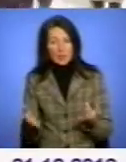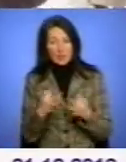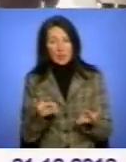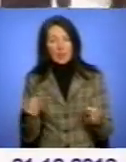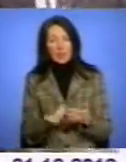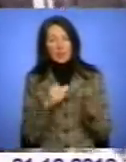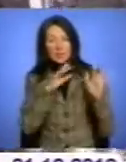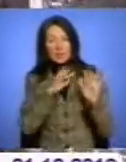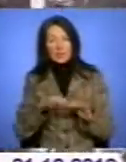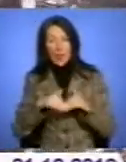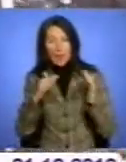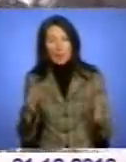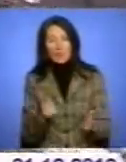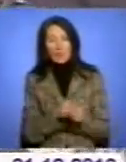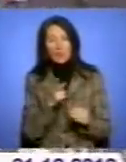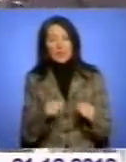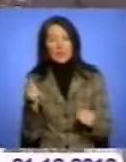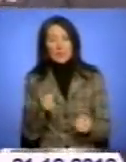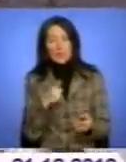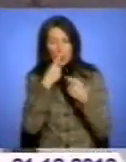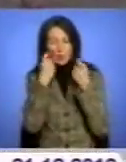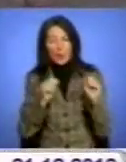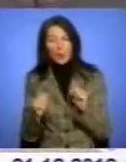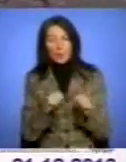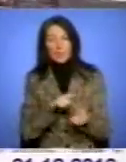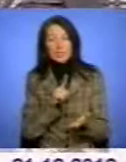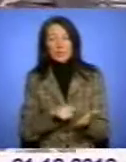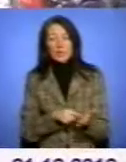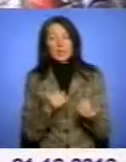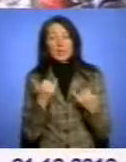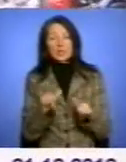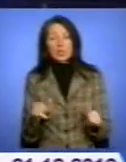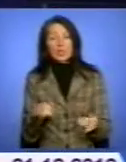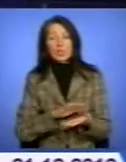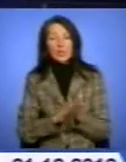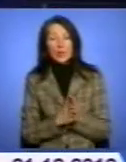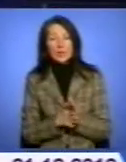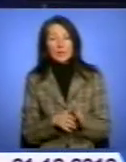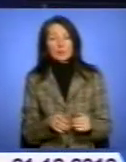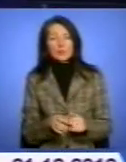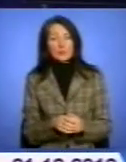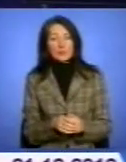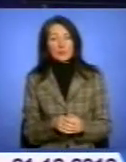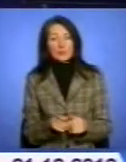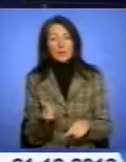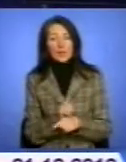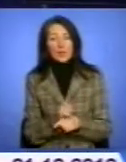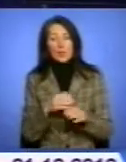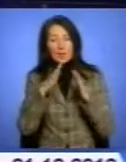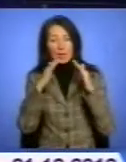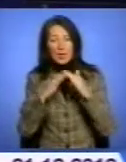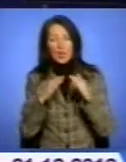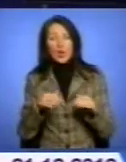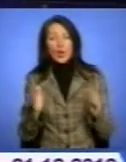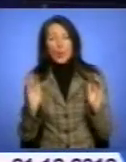тижня, повідомляє Управління з питань надзвичайних ситуацій та у справах захисту населення облдержадміністрації. Тернопільські дахи у